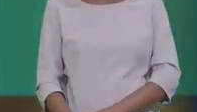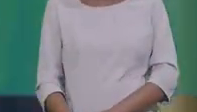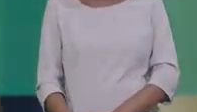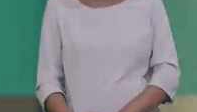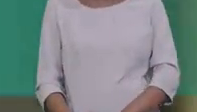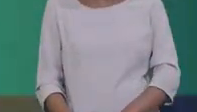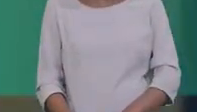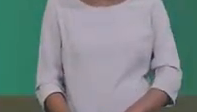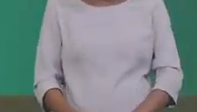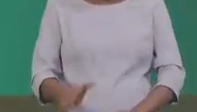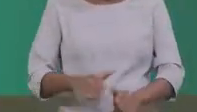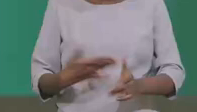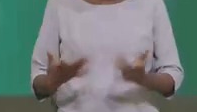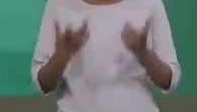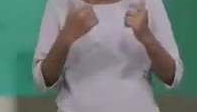l'iniquité.